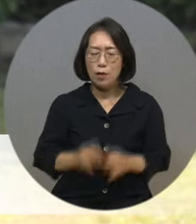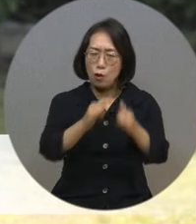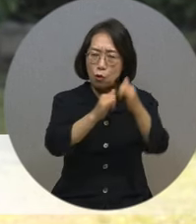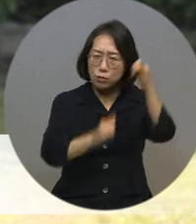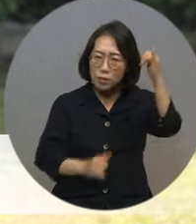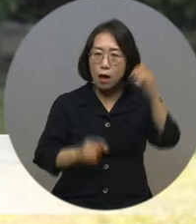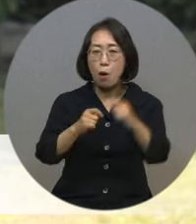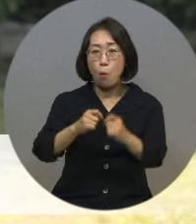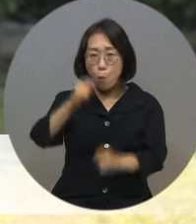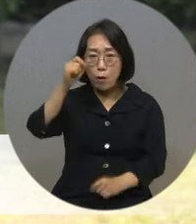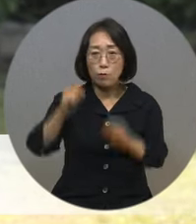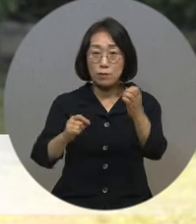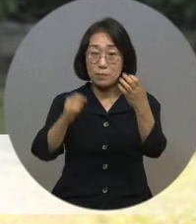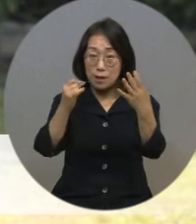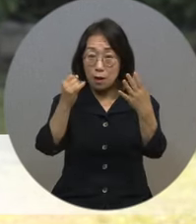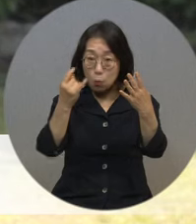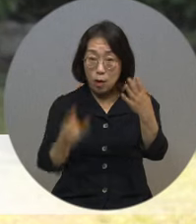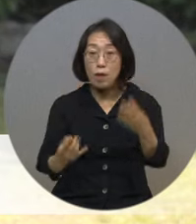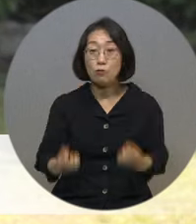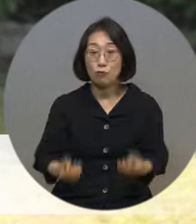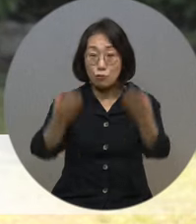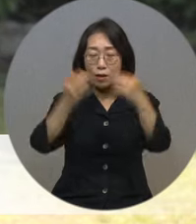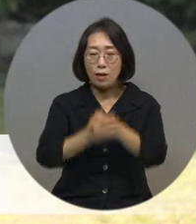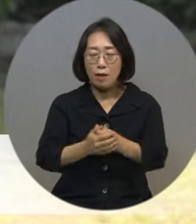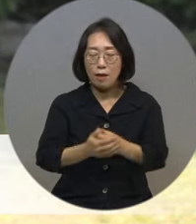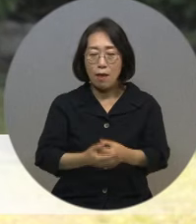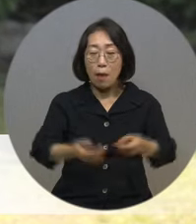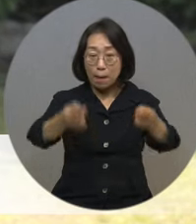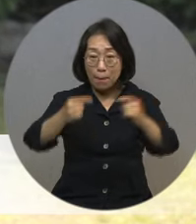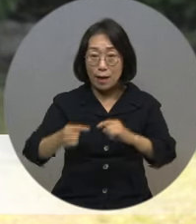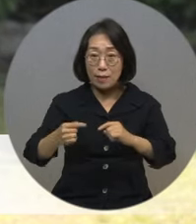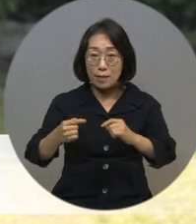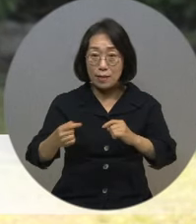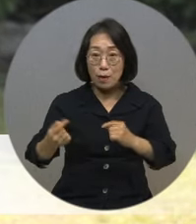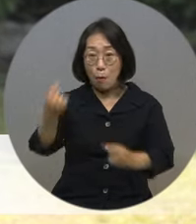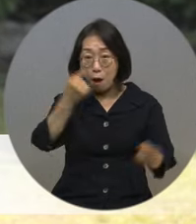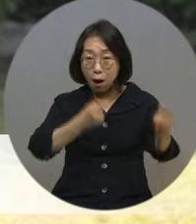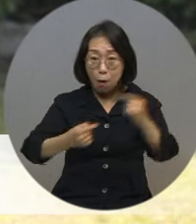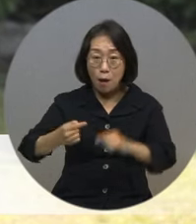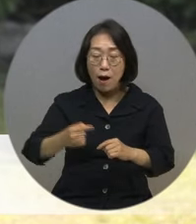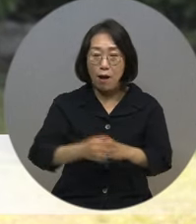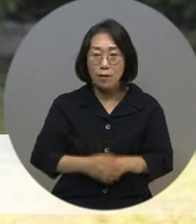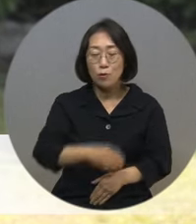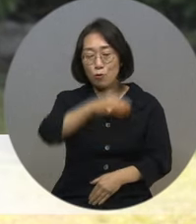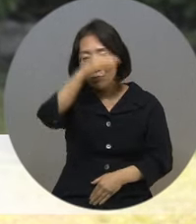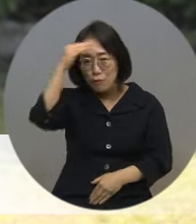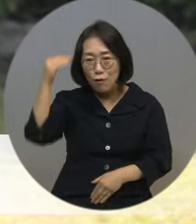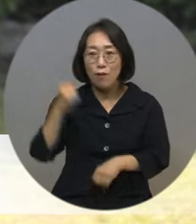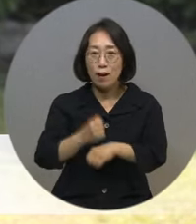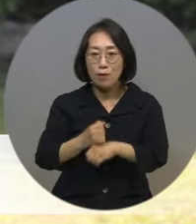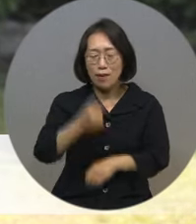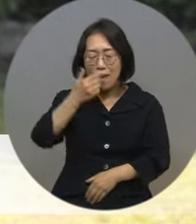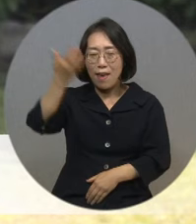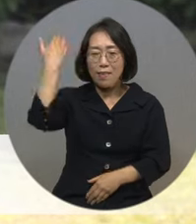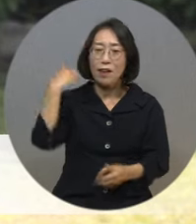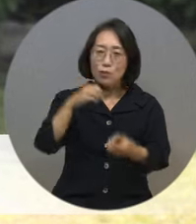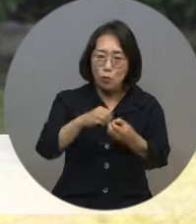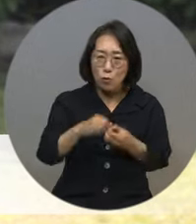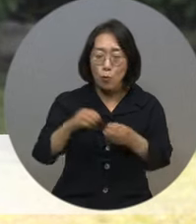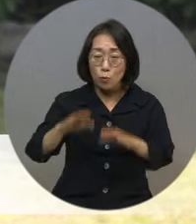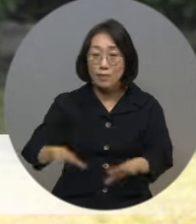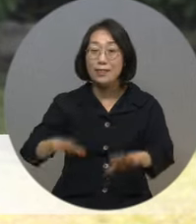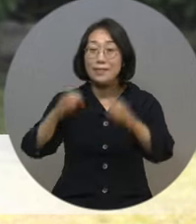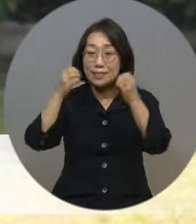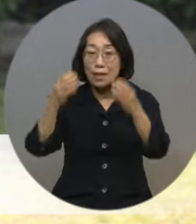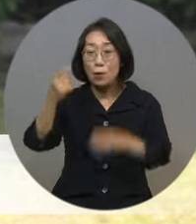자랑하는 제94회 춘향제에 많이 오셔서 전통과 현재가 화려하게 조화를 이룬